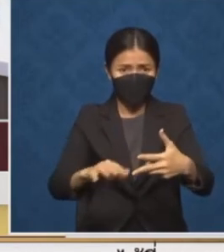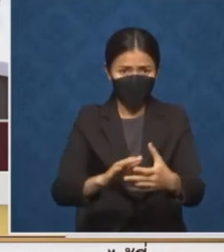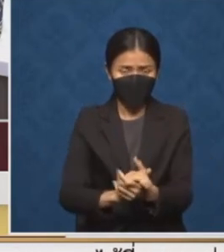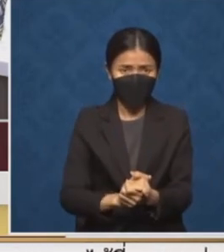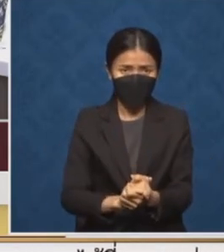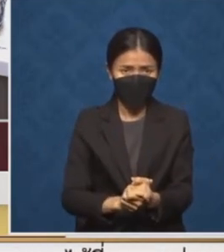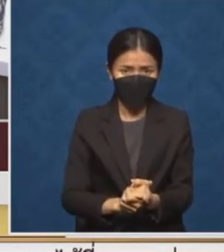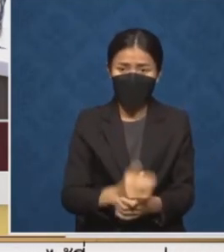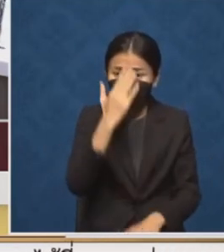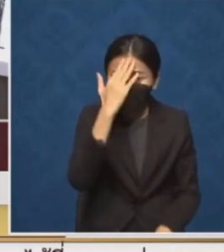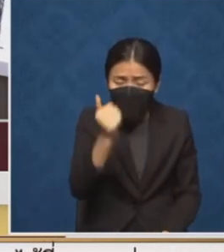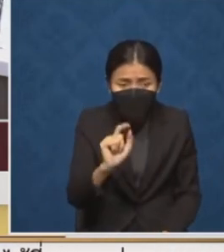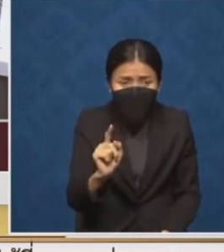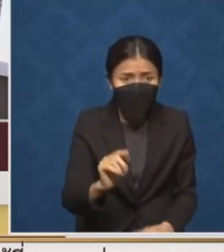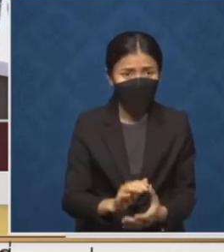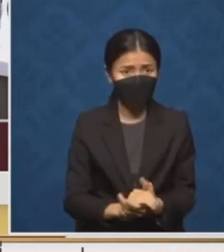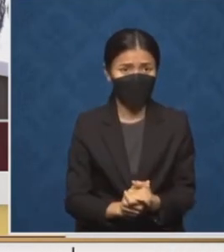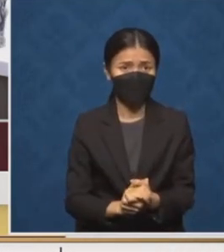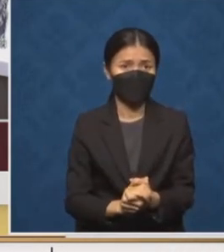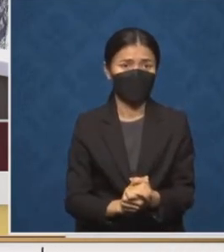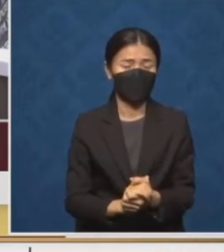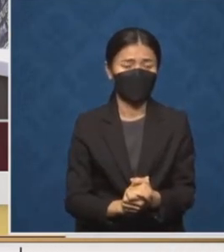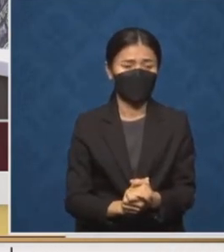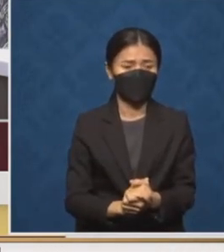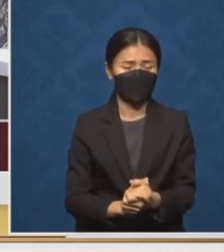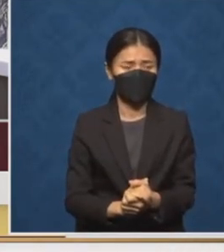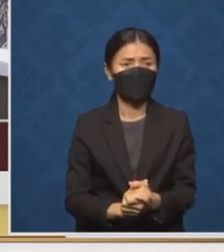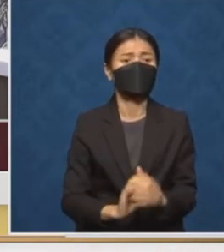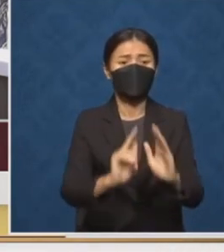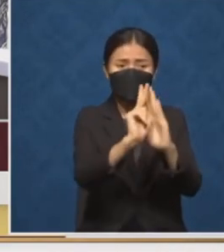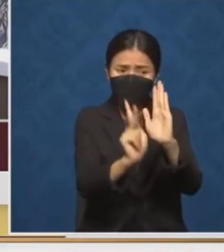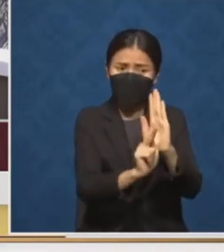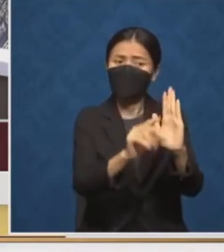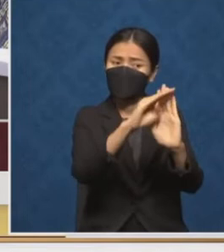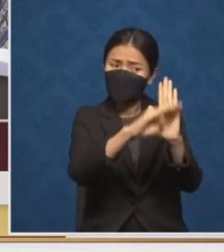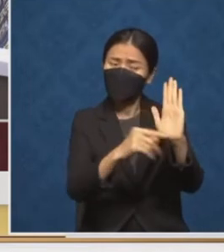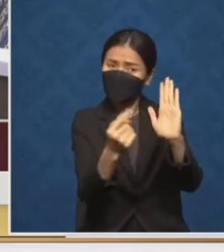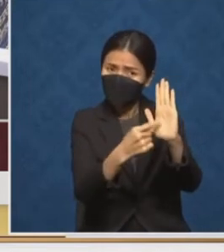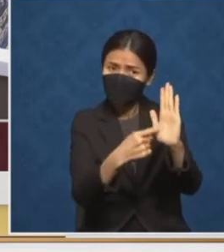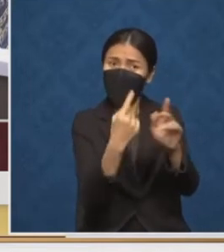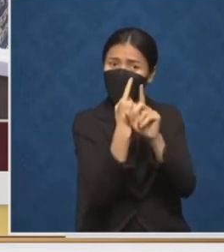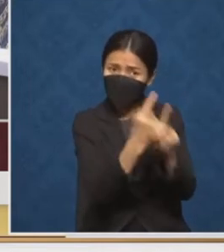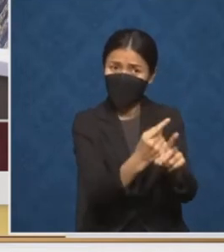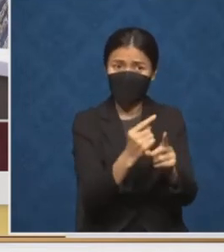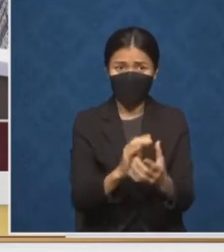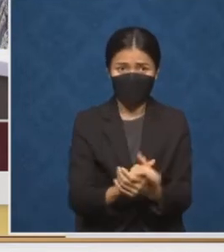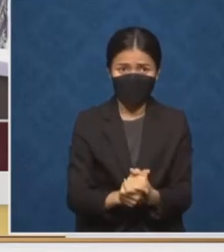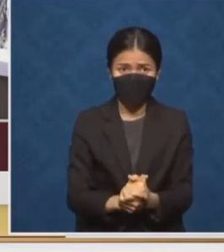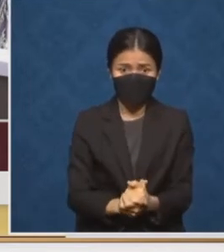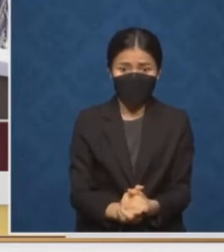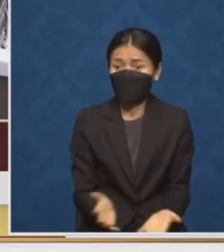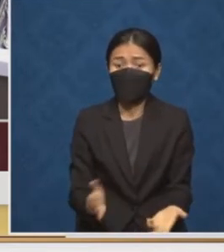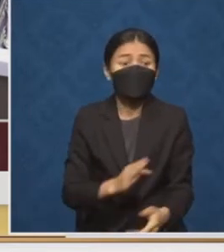นี้มีความหมายถ้าไม่งั้นมันก็เป็นคำพีที่ไร้ความหมาย